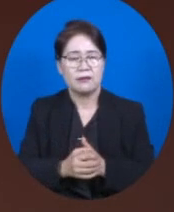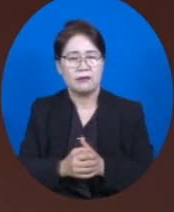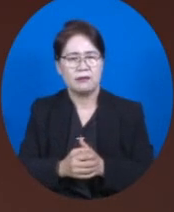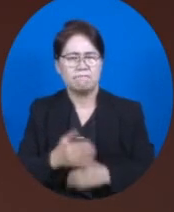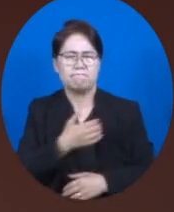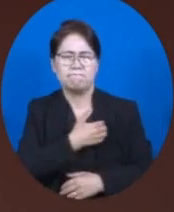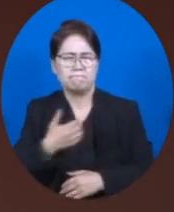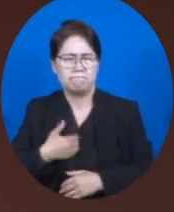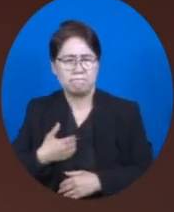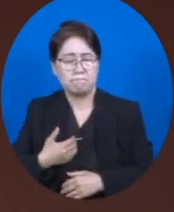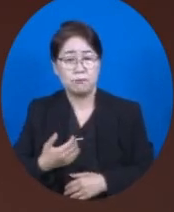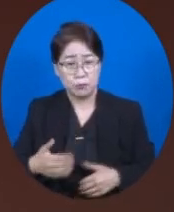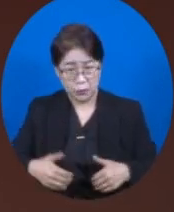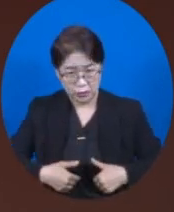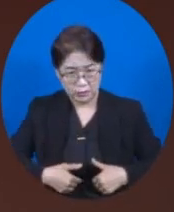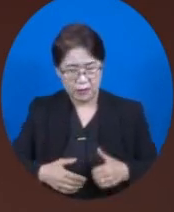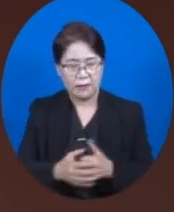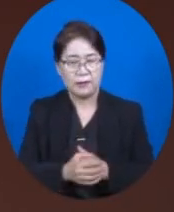당당하셔야 됩니다